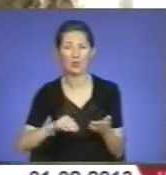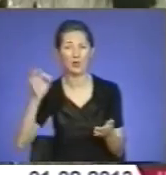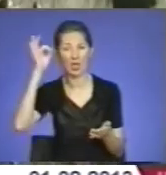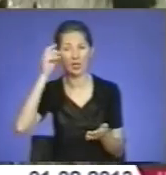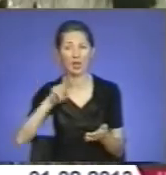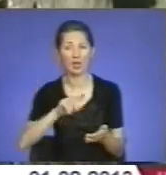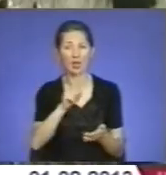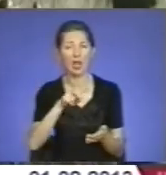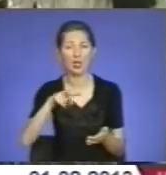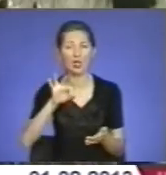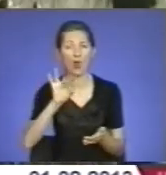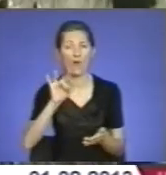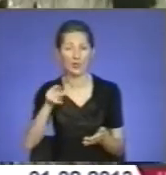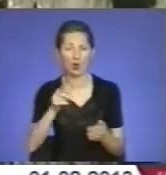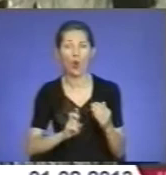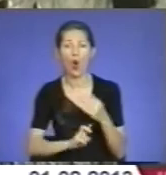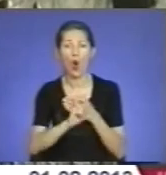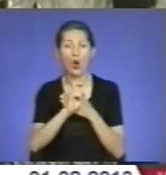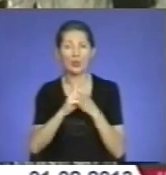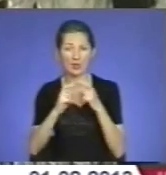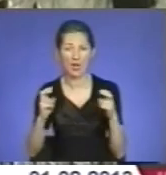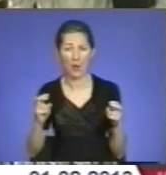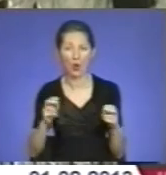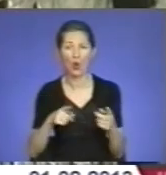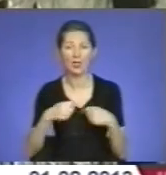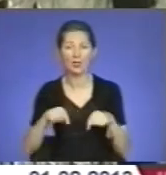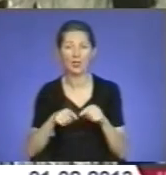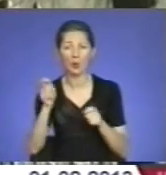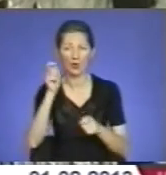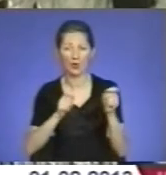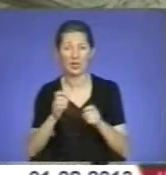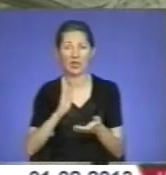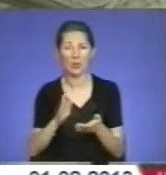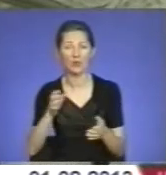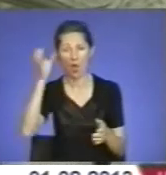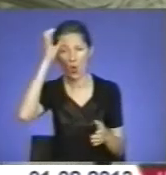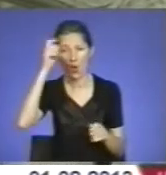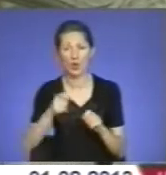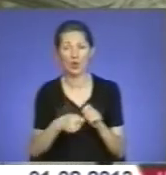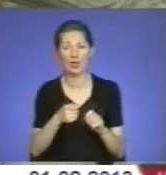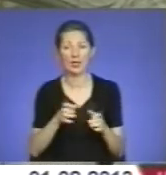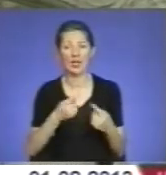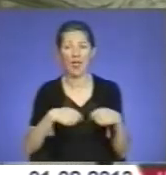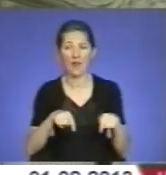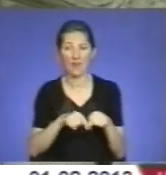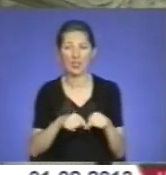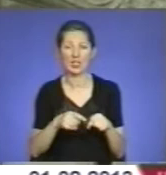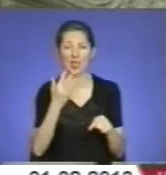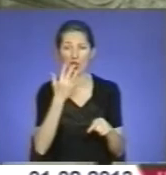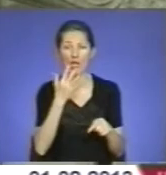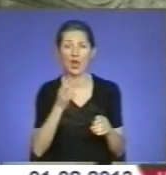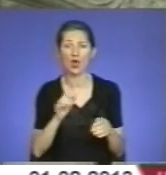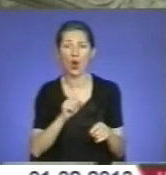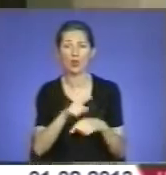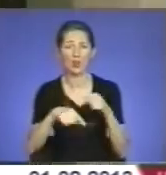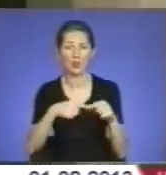його славетний замок. Організатором конференції став науково-дослідний відділ Національного заповідника замки Тернопілля. Днями його